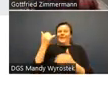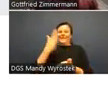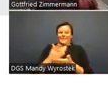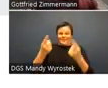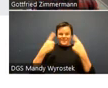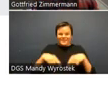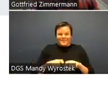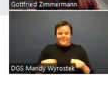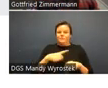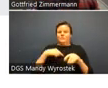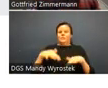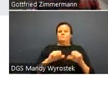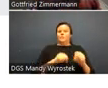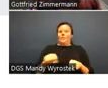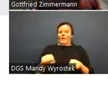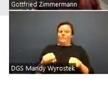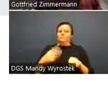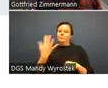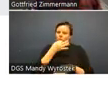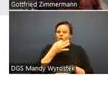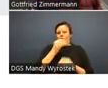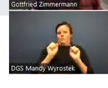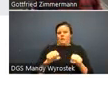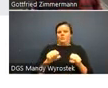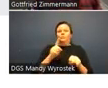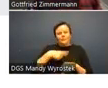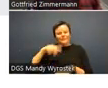bitte tippen Sie es einfach in den Chat ein.